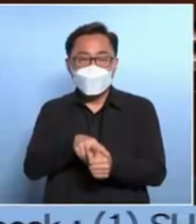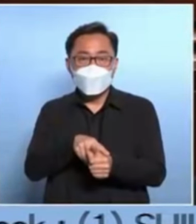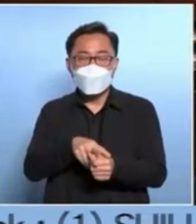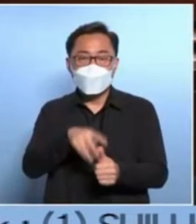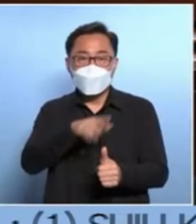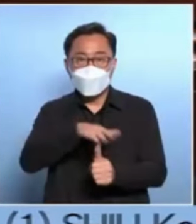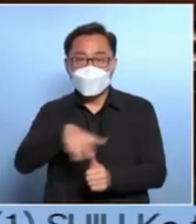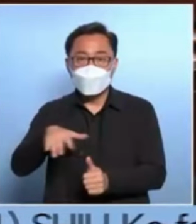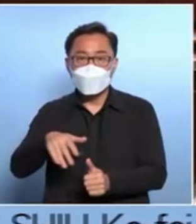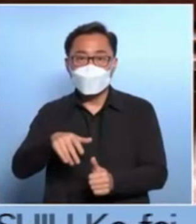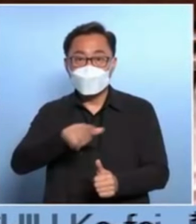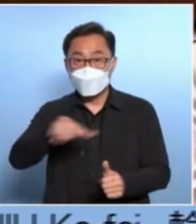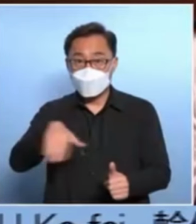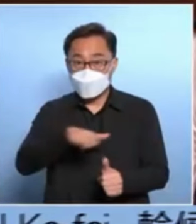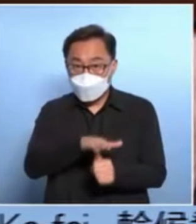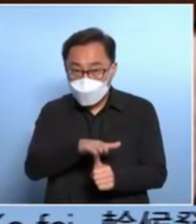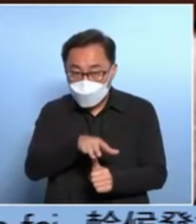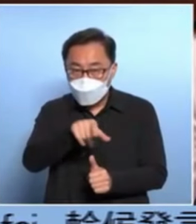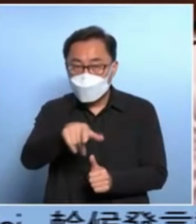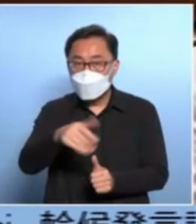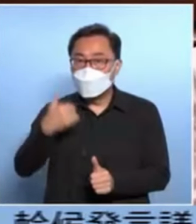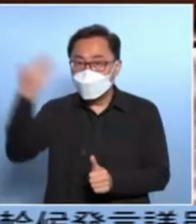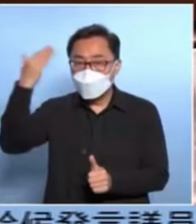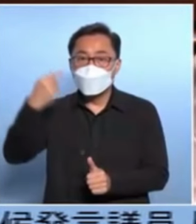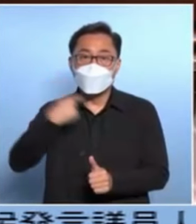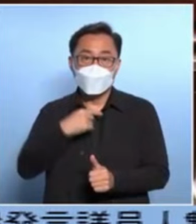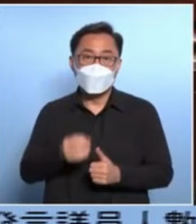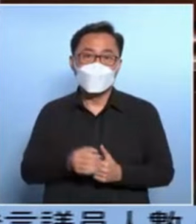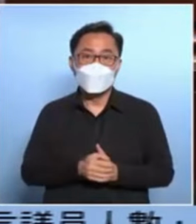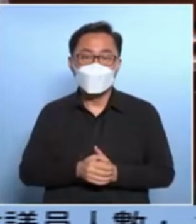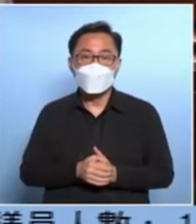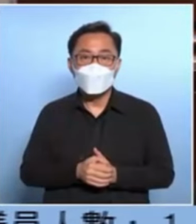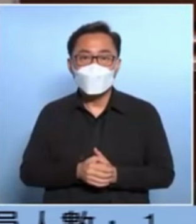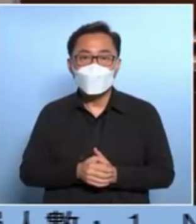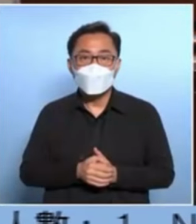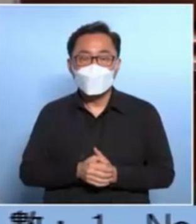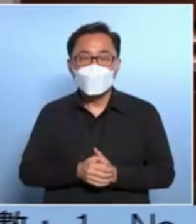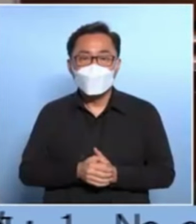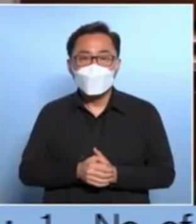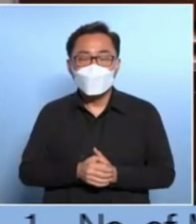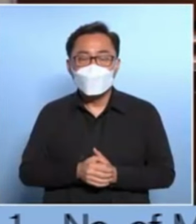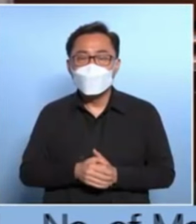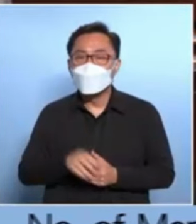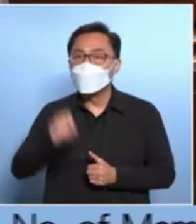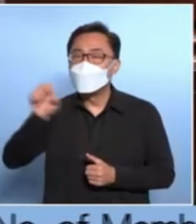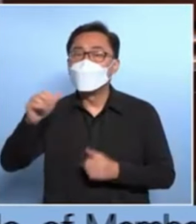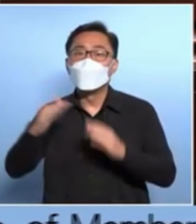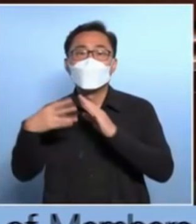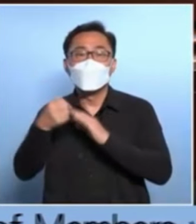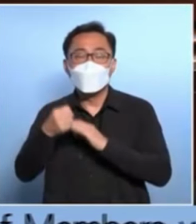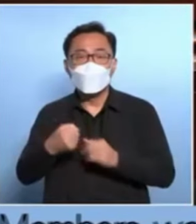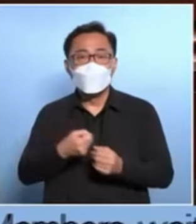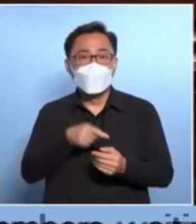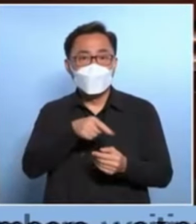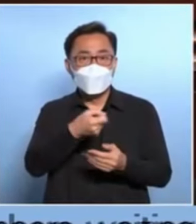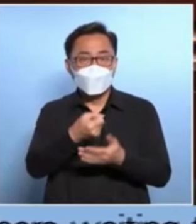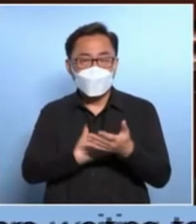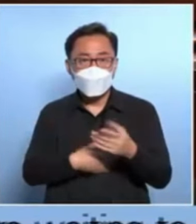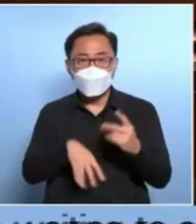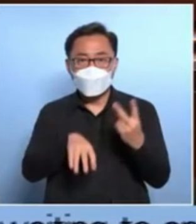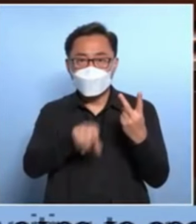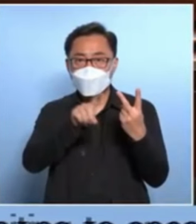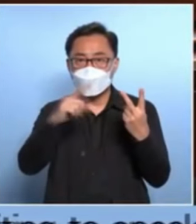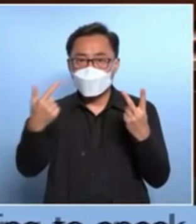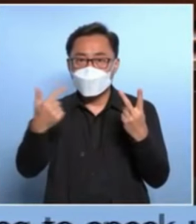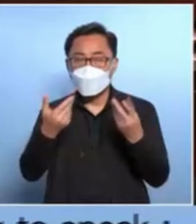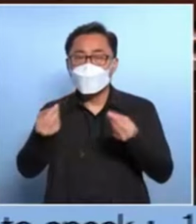兒。我知道我們都問了很多次，追過局長很多次，為什麼這條法例18年拎